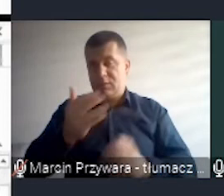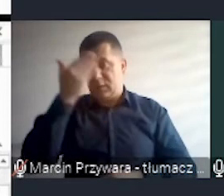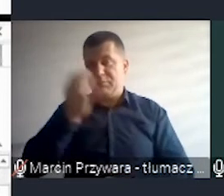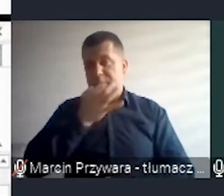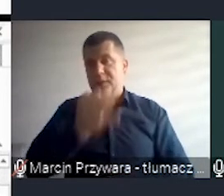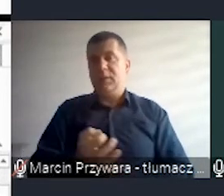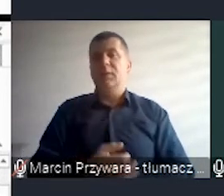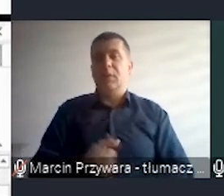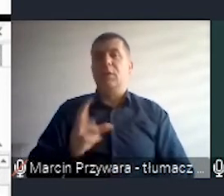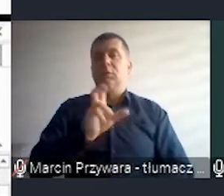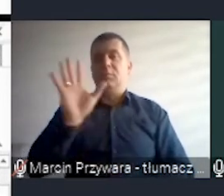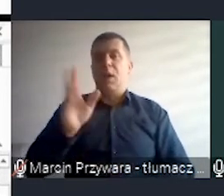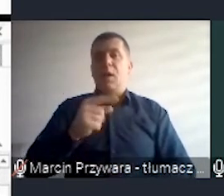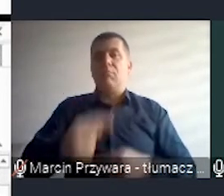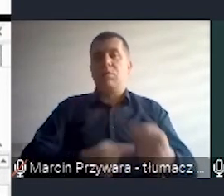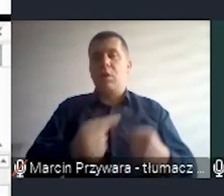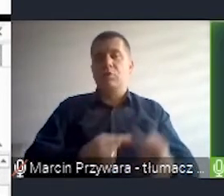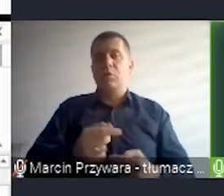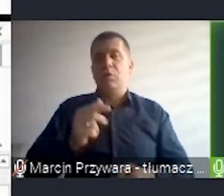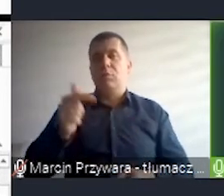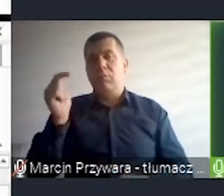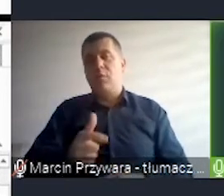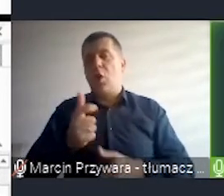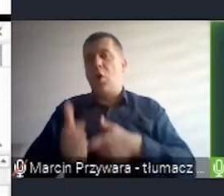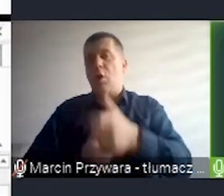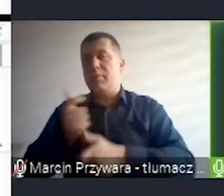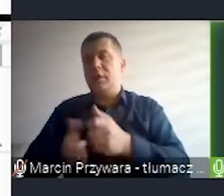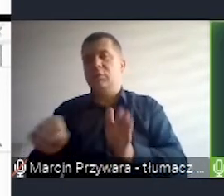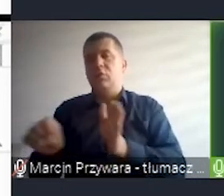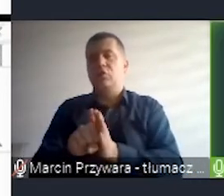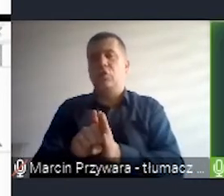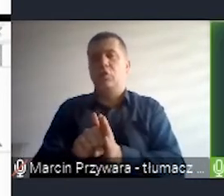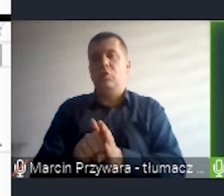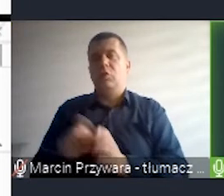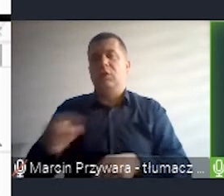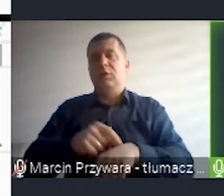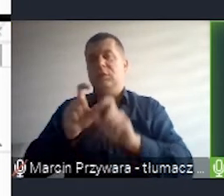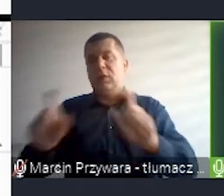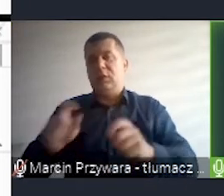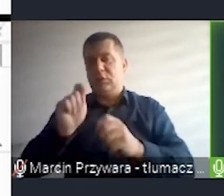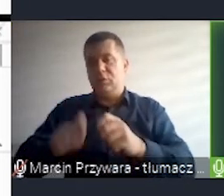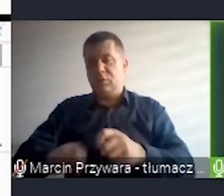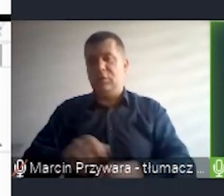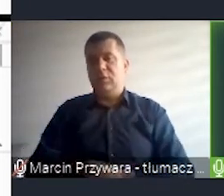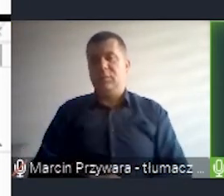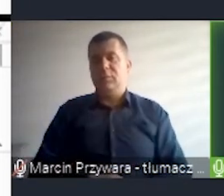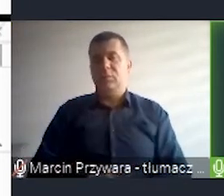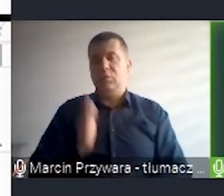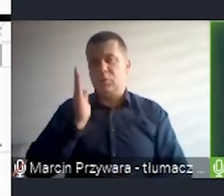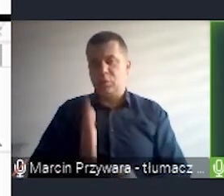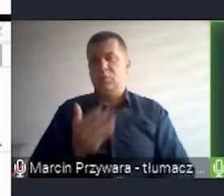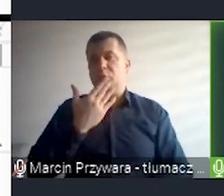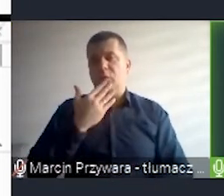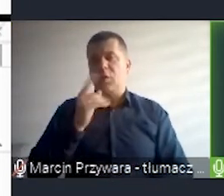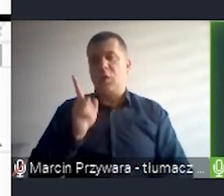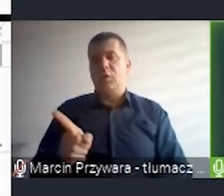Czy beneficjent ma produkty projektu, które powinny zostać opracowane do czasu kontroli? Mówiłem Wam o